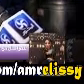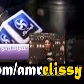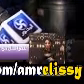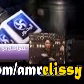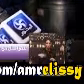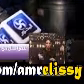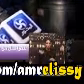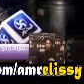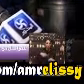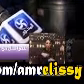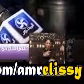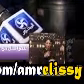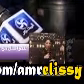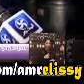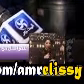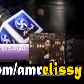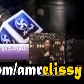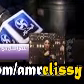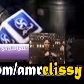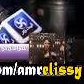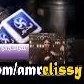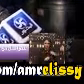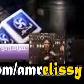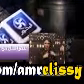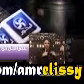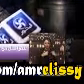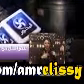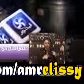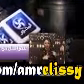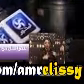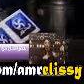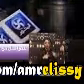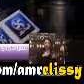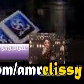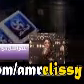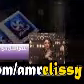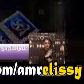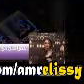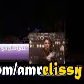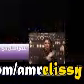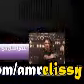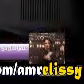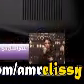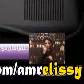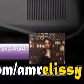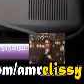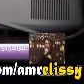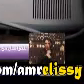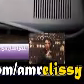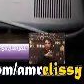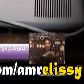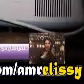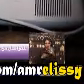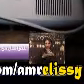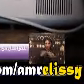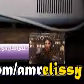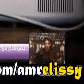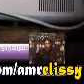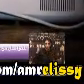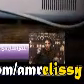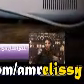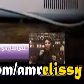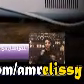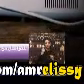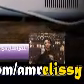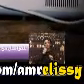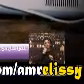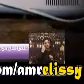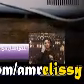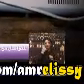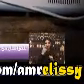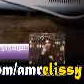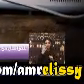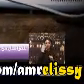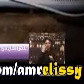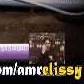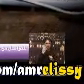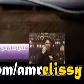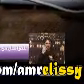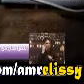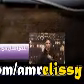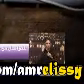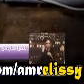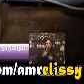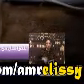الدولة، والتاريخ الساعة قلبي تعبني وما نقدرش نطلع وما بنشتغلش من سنة